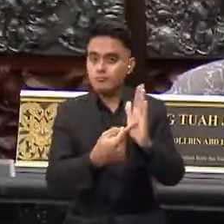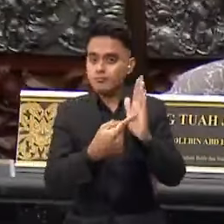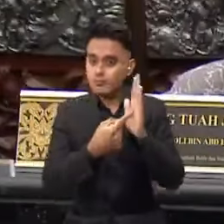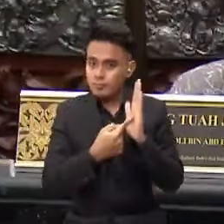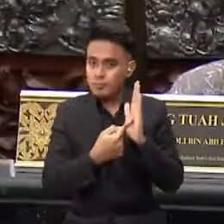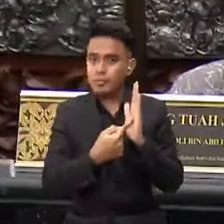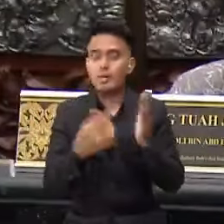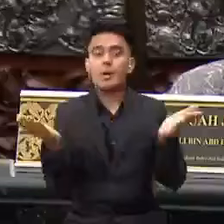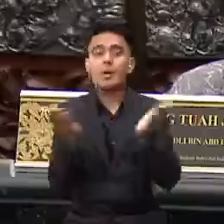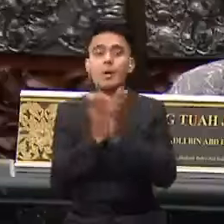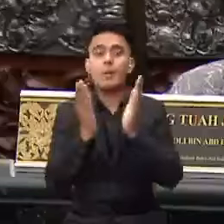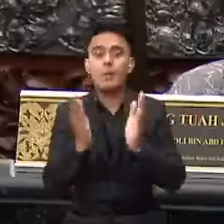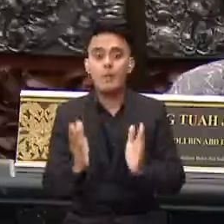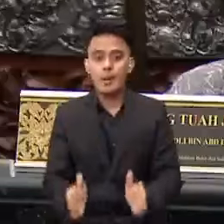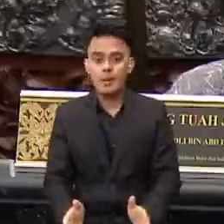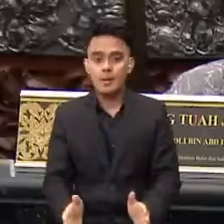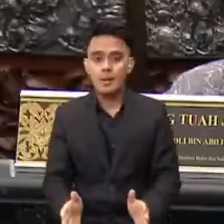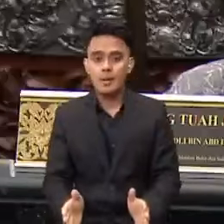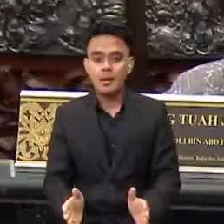yang